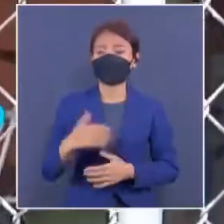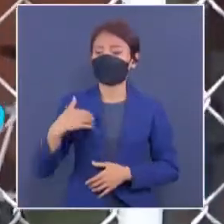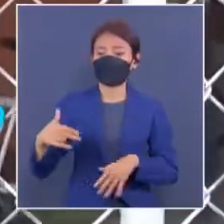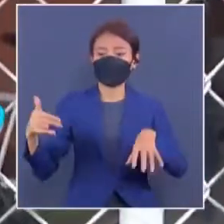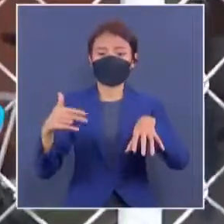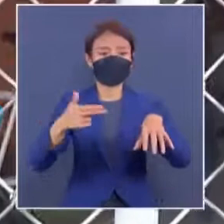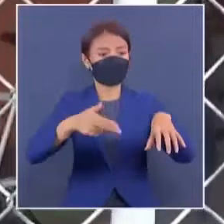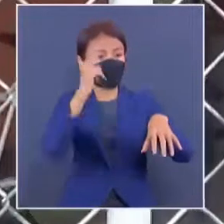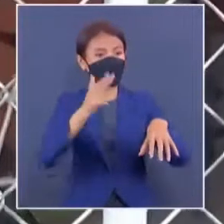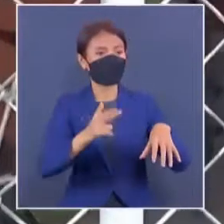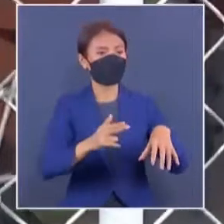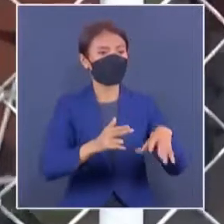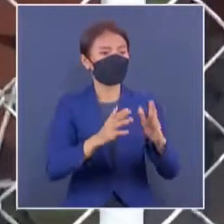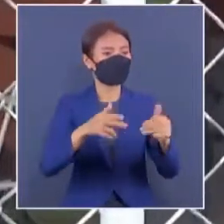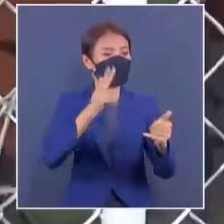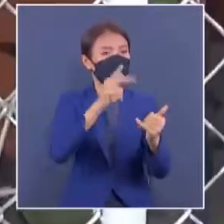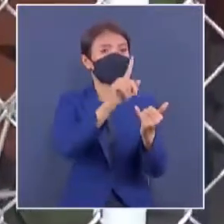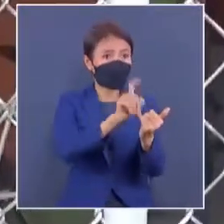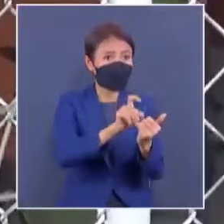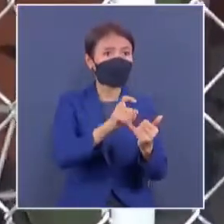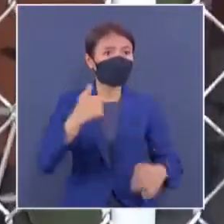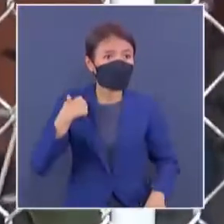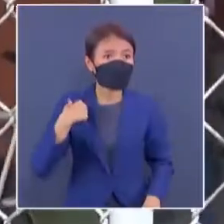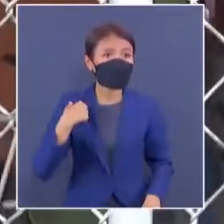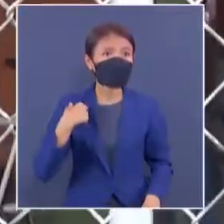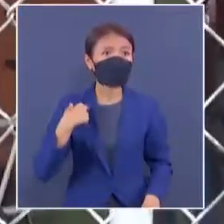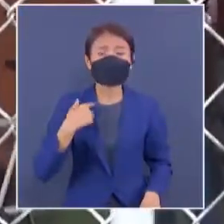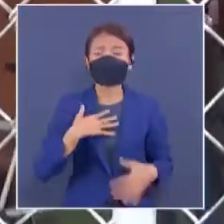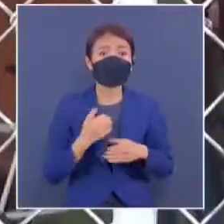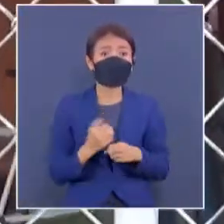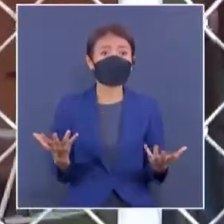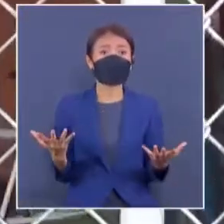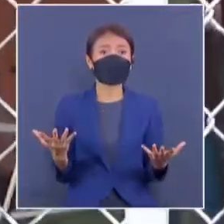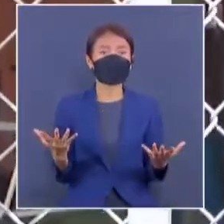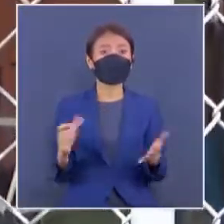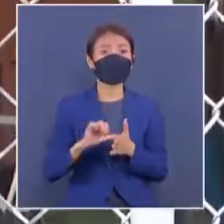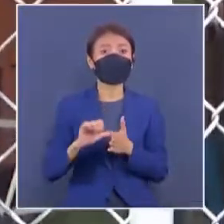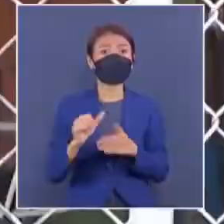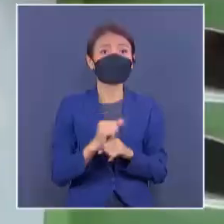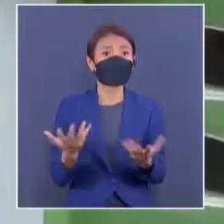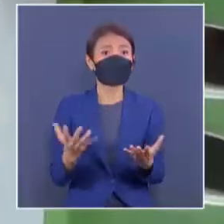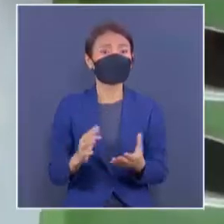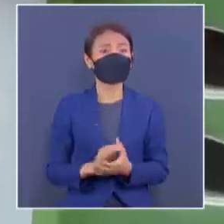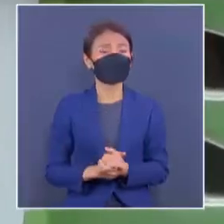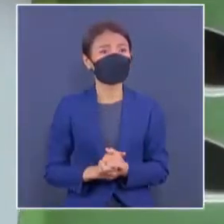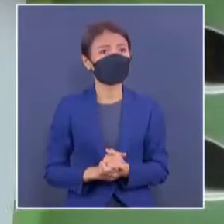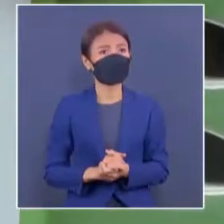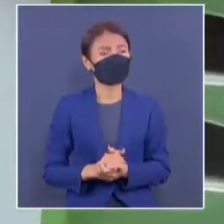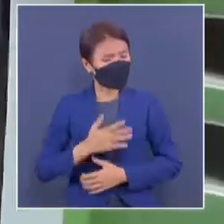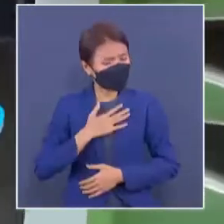มีการตายเกิดขึ้นเนาะมันยิ่งใหญ่ยังไงเนี่ยใหญ่ยังตันหรอครับ นี่แหละก็เป็นความข้องใจ